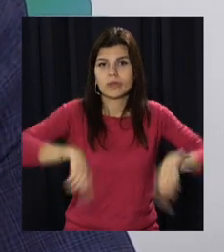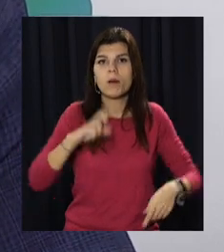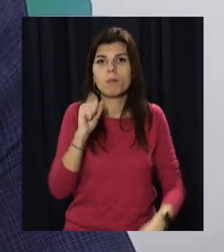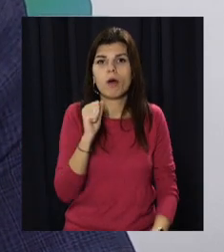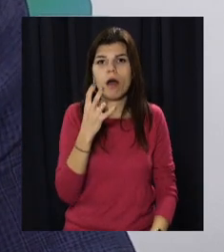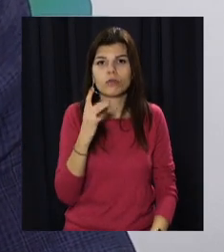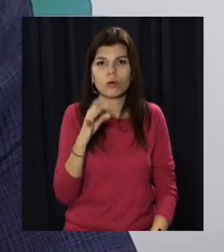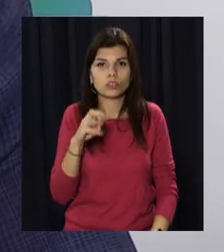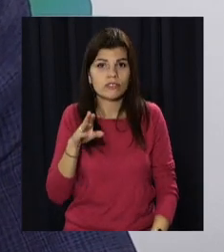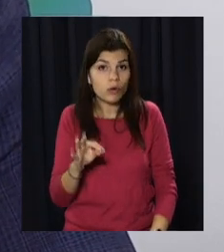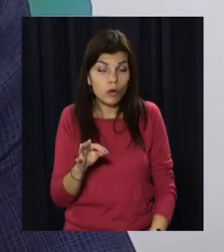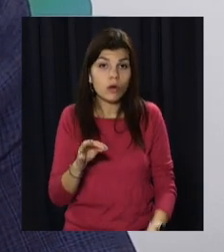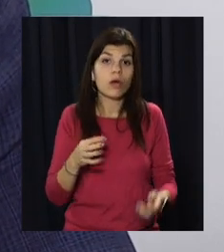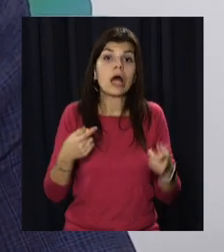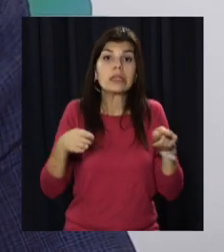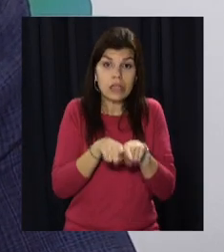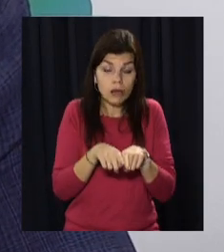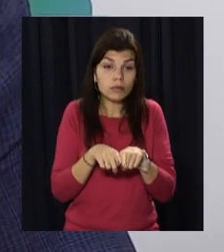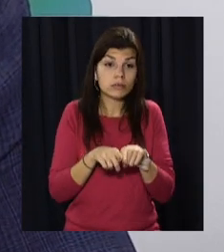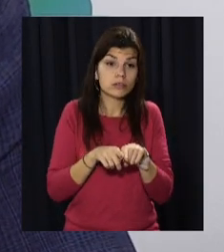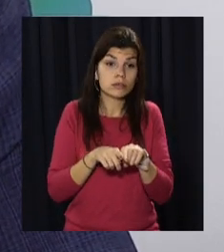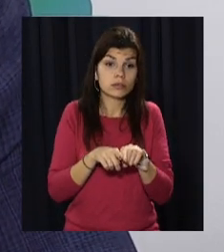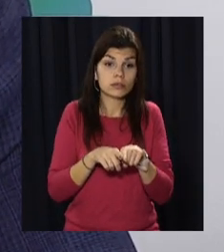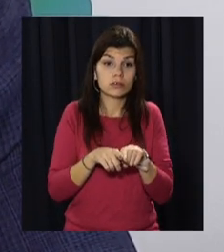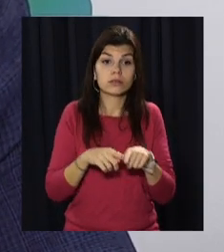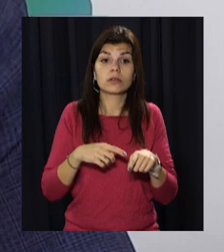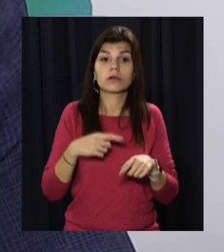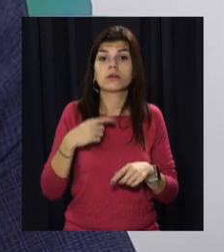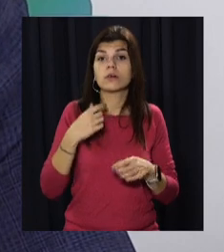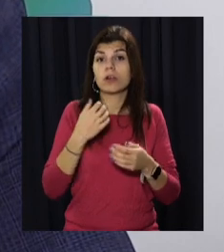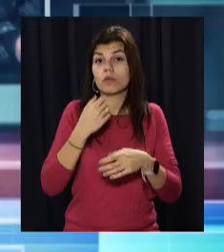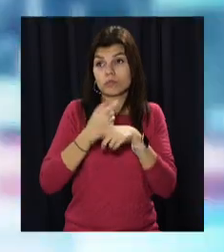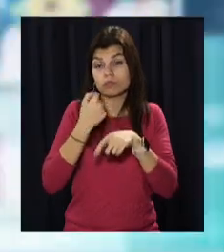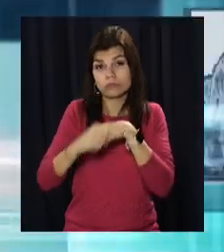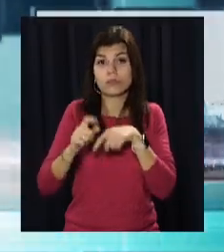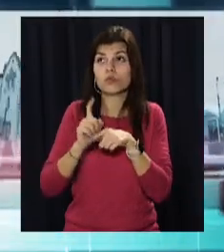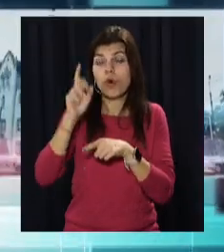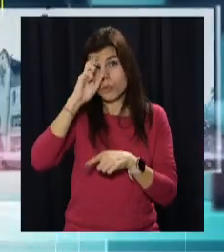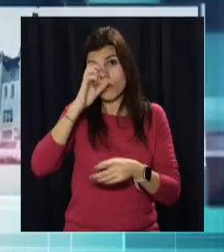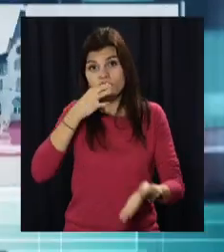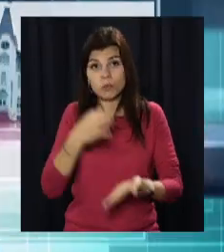стосовно банкрутства і таким чином примусити їх до відповідальності.